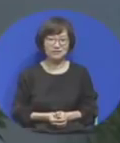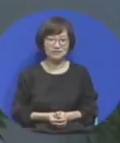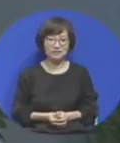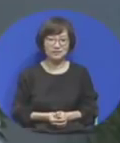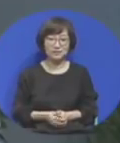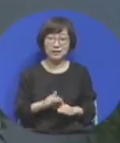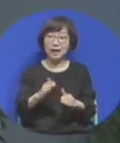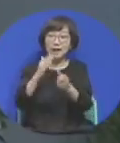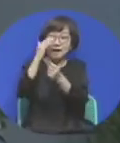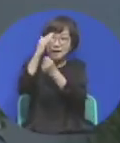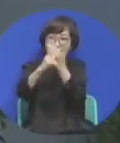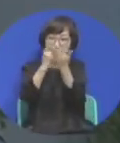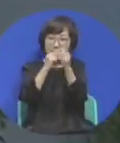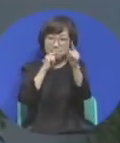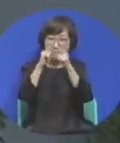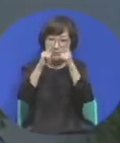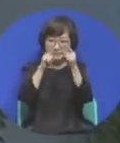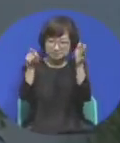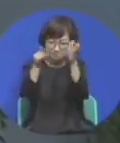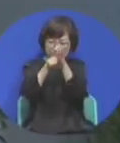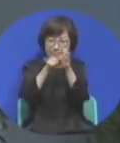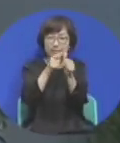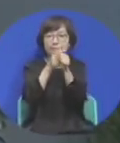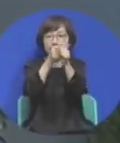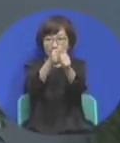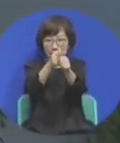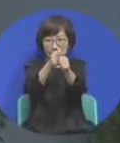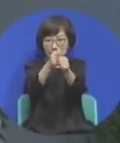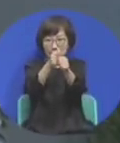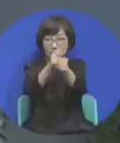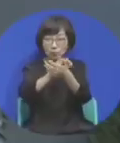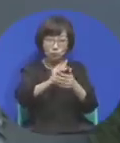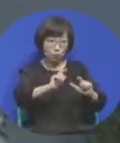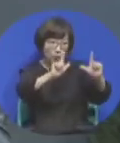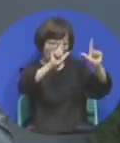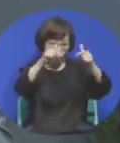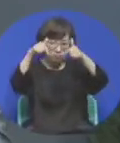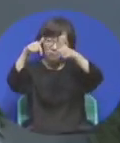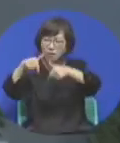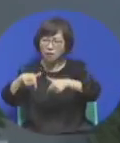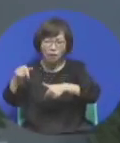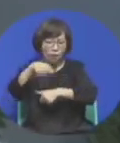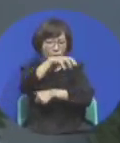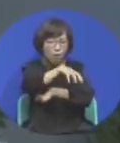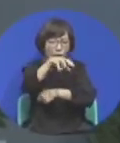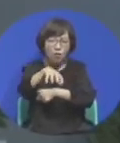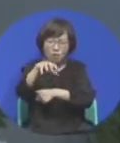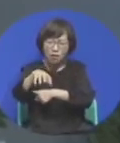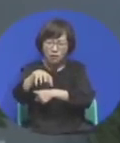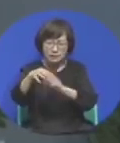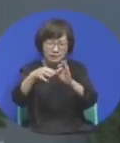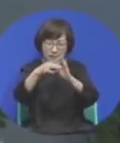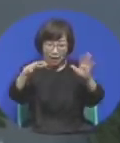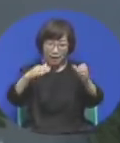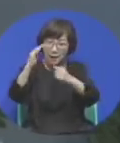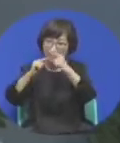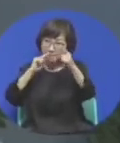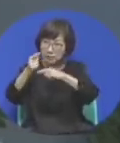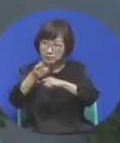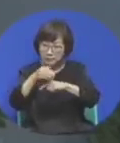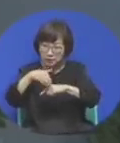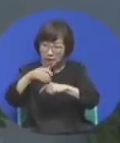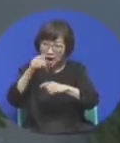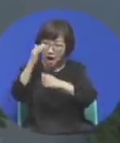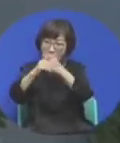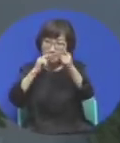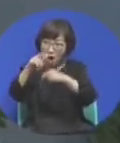하나님 말씀 붙잡고 가야 돼요. You need to hold on to God's word. 동이든 서든 하나님의 말씀이 가는 곳에 우리는 가는 겁니다. Whether it's east